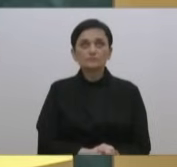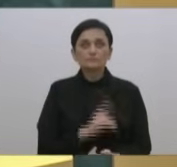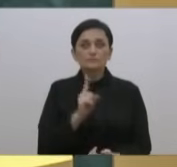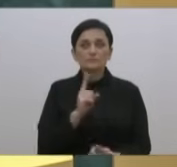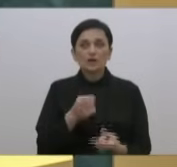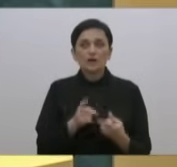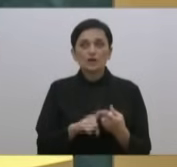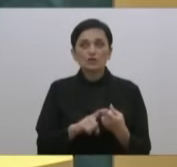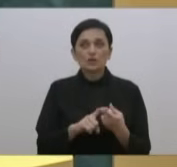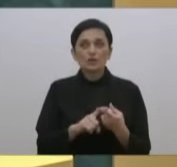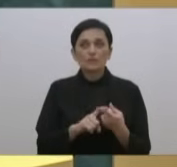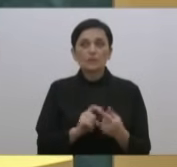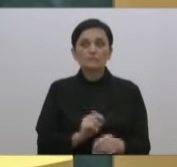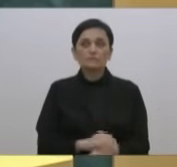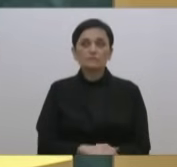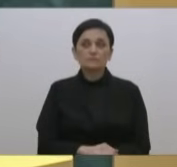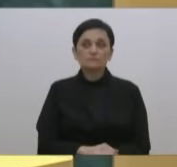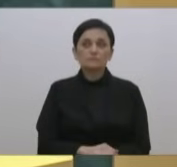ეხლა რაც შეეხება